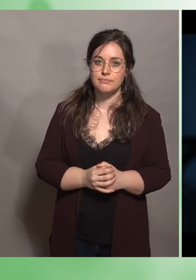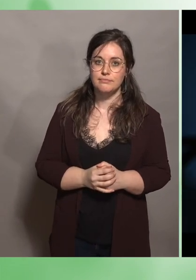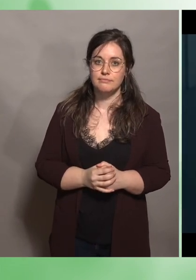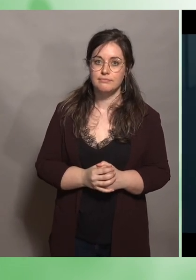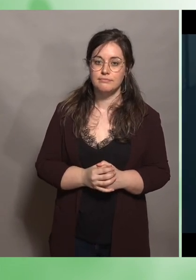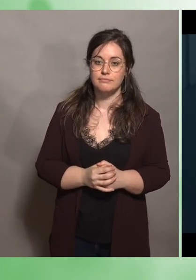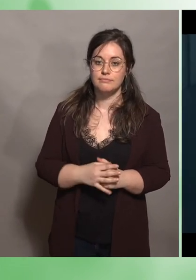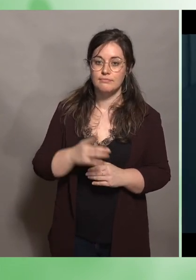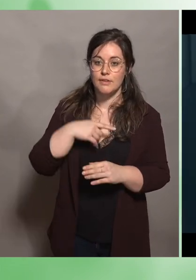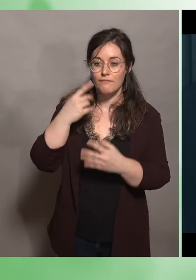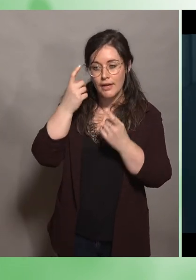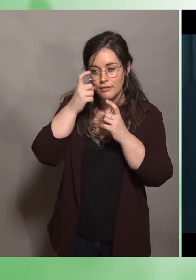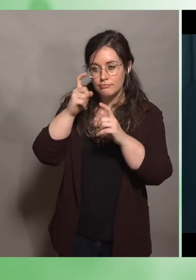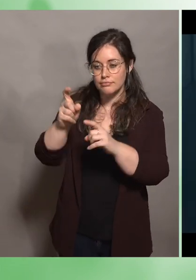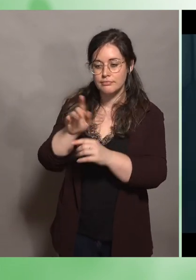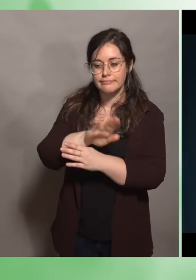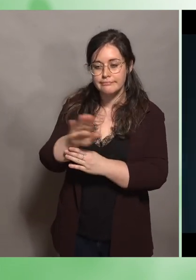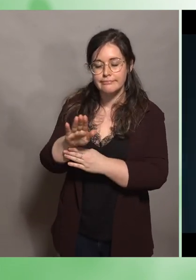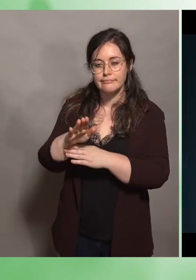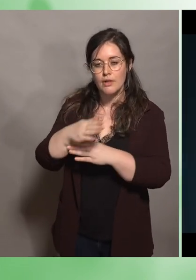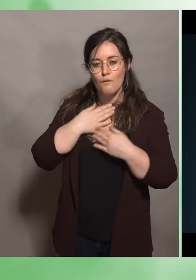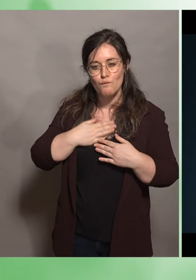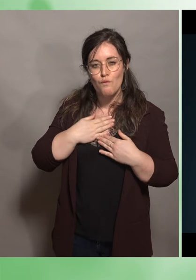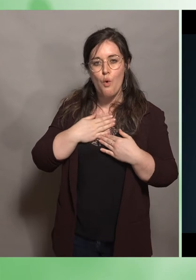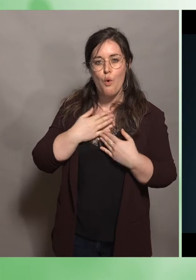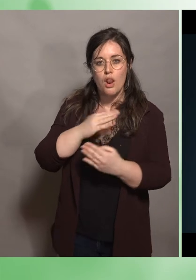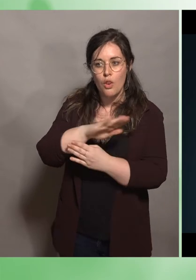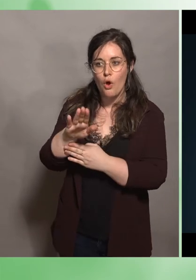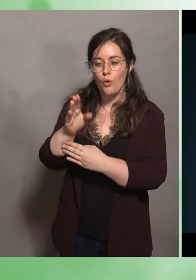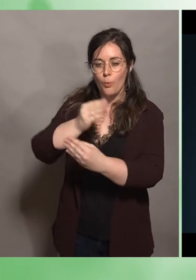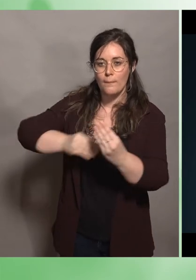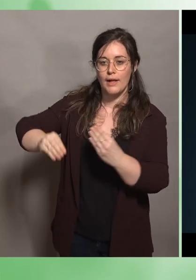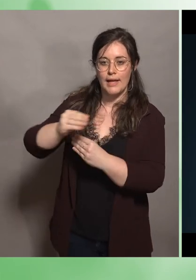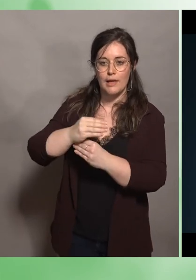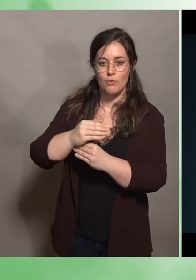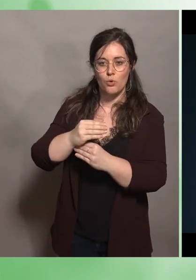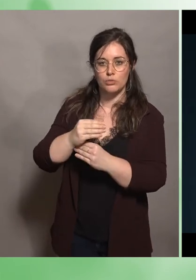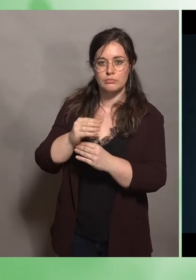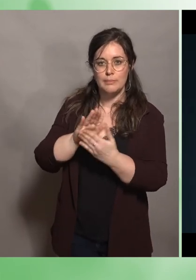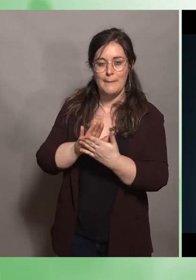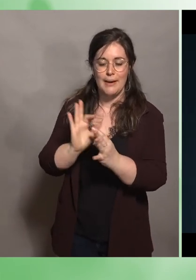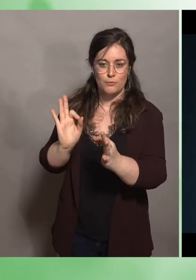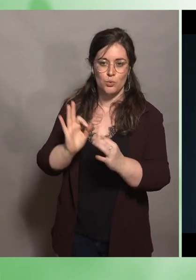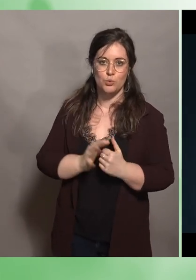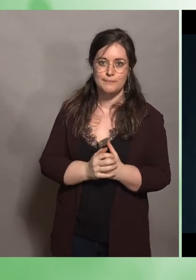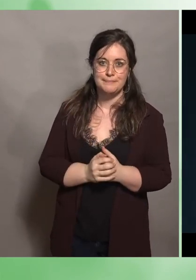Wir kümmern uns darum, euer Wohlbefinden und eure Umgebung zu bewahren.